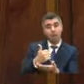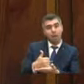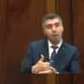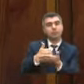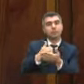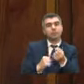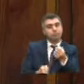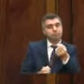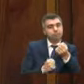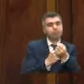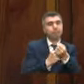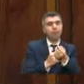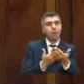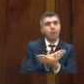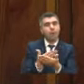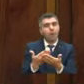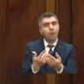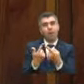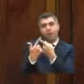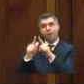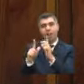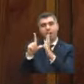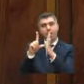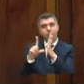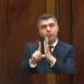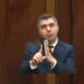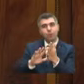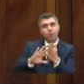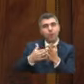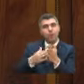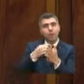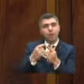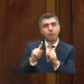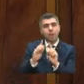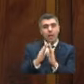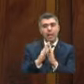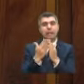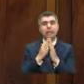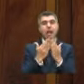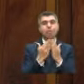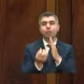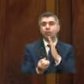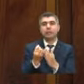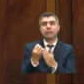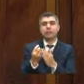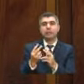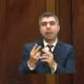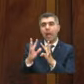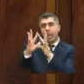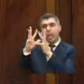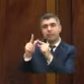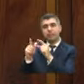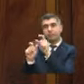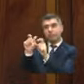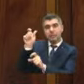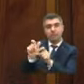المباشره لفائدتهم من خلال اعتماد الاطار القانوني واطلاق العمليه التجريبيه للسجل الاجتماعي الموحد، وقبل ذلك اخراج